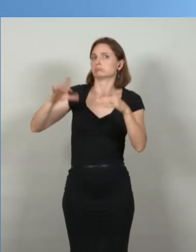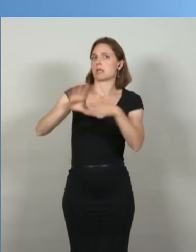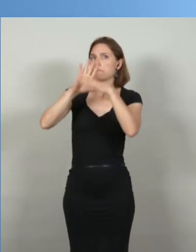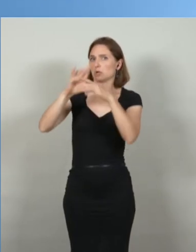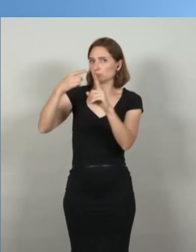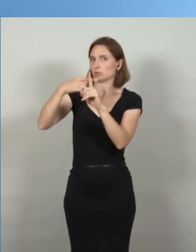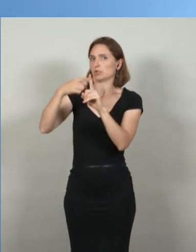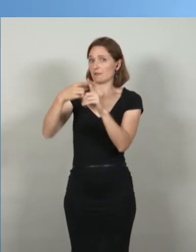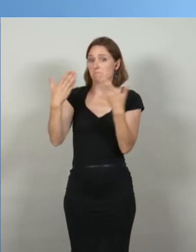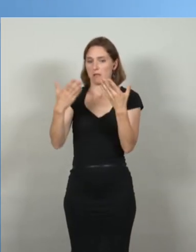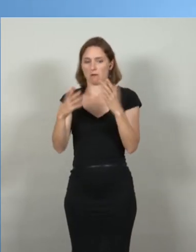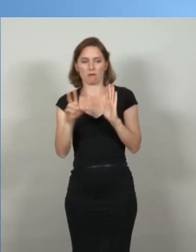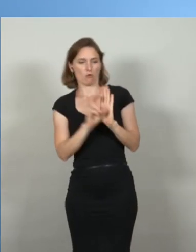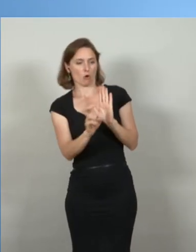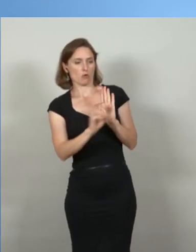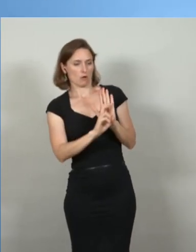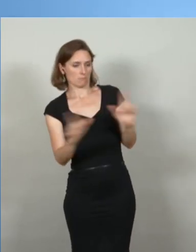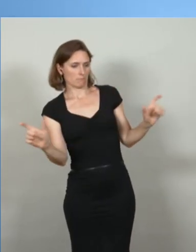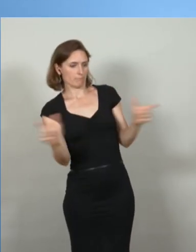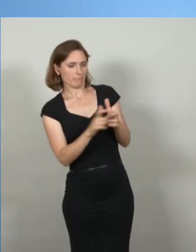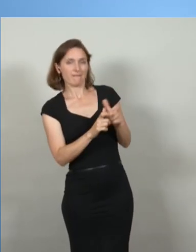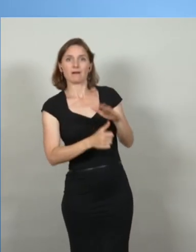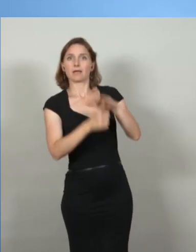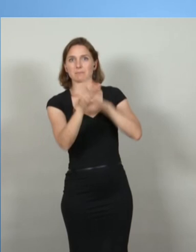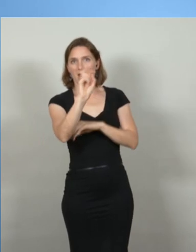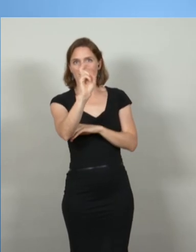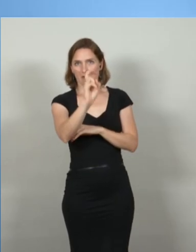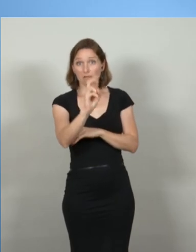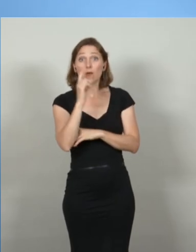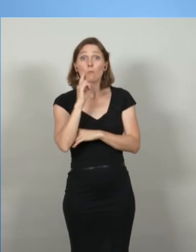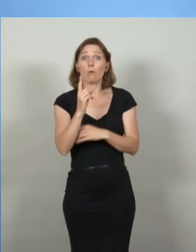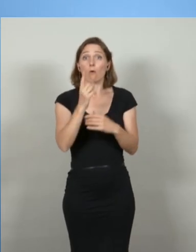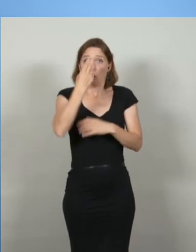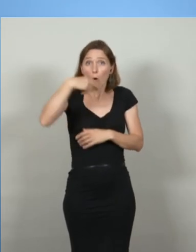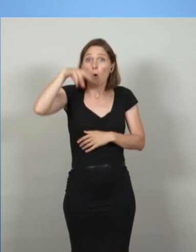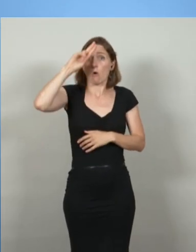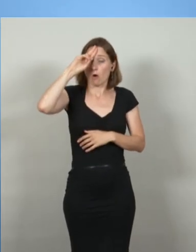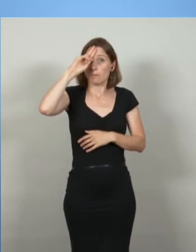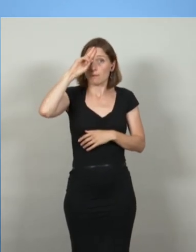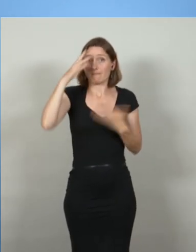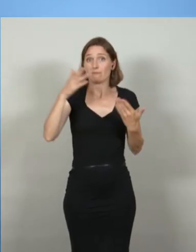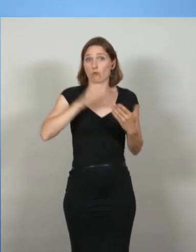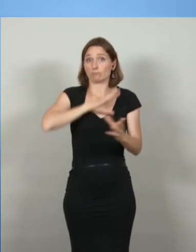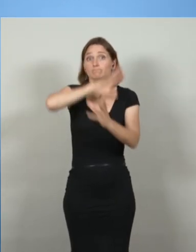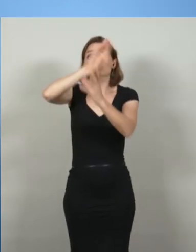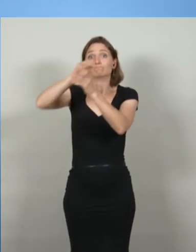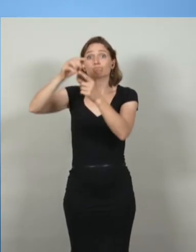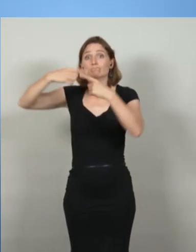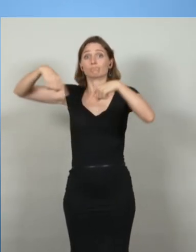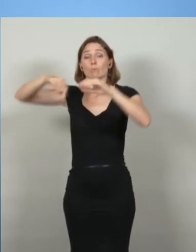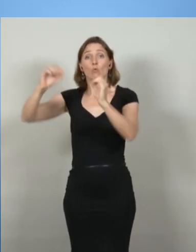est identifié sur la carte capital verte à la fois à l'échelle européenne puisque nous faisons partie maintenant de la Convention des Maires donc